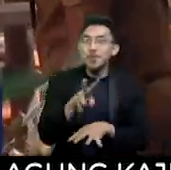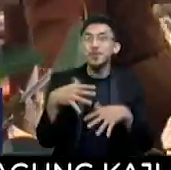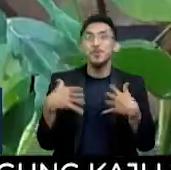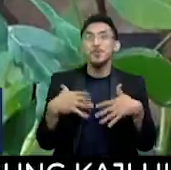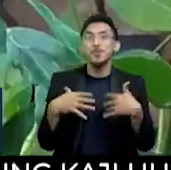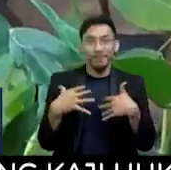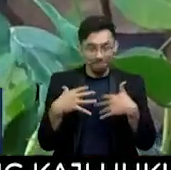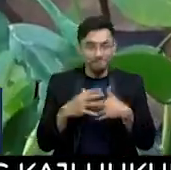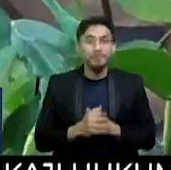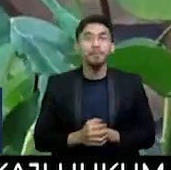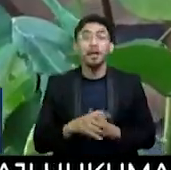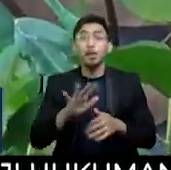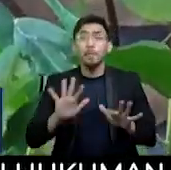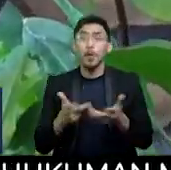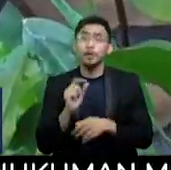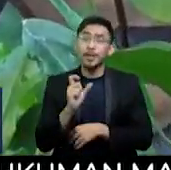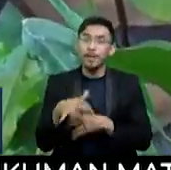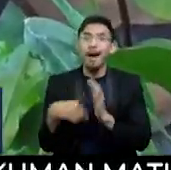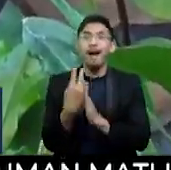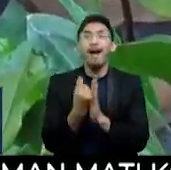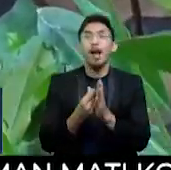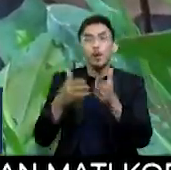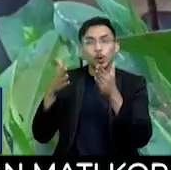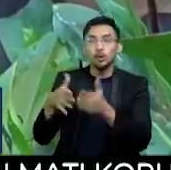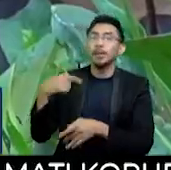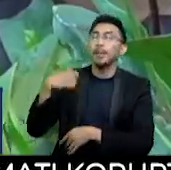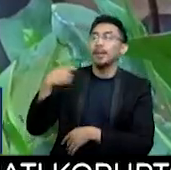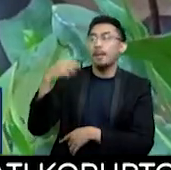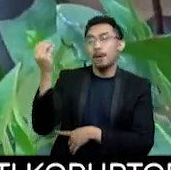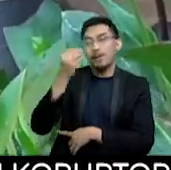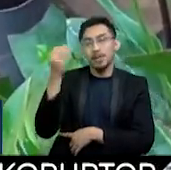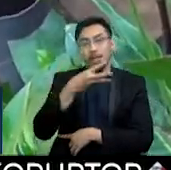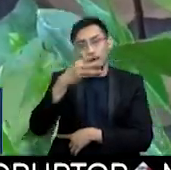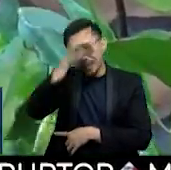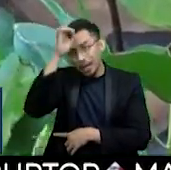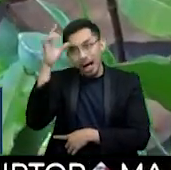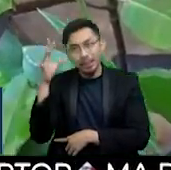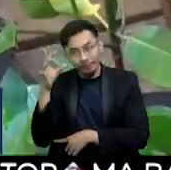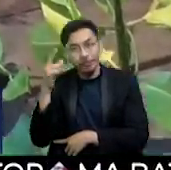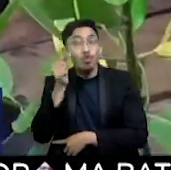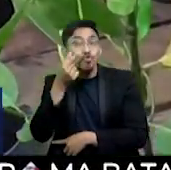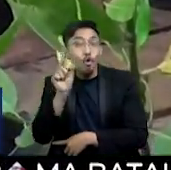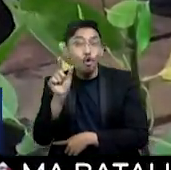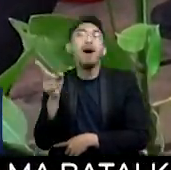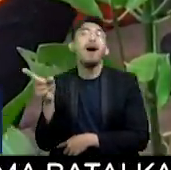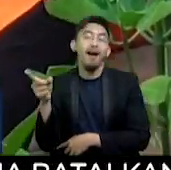Pariwisata Kemenparekraf, Menparekraf Sandiaga Uno berkesempatan menanam bibit mangrove di taman wisata ini.